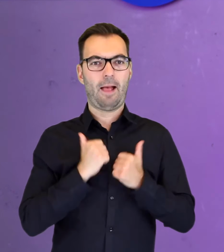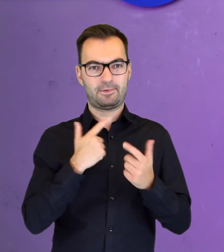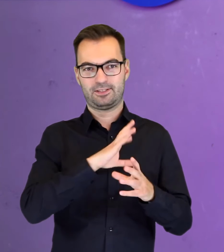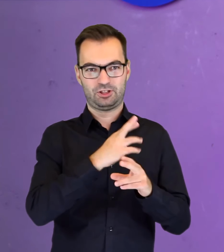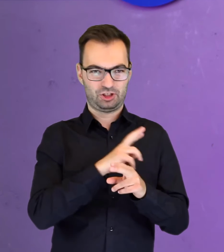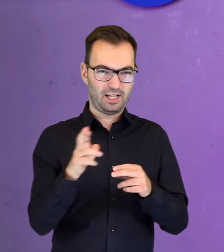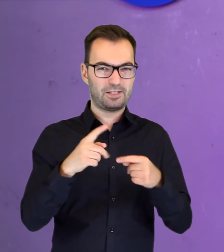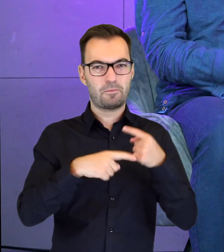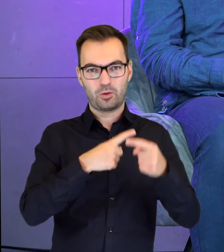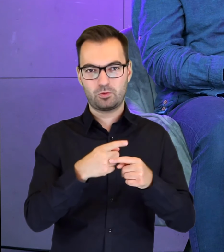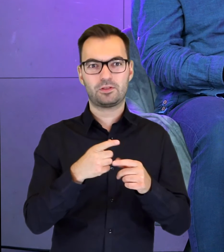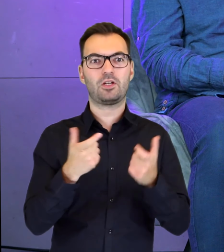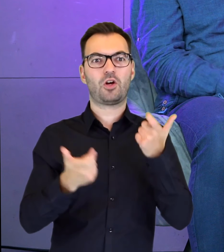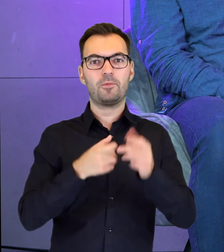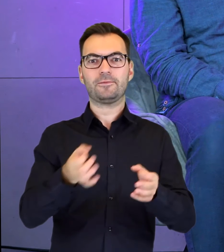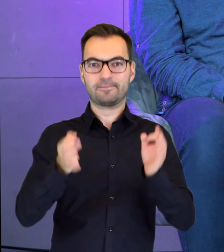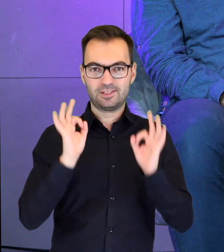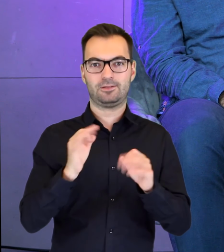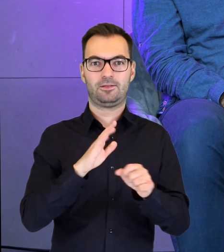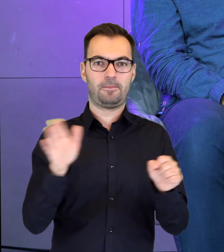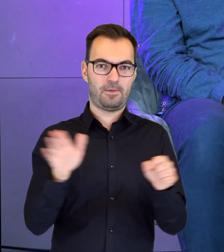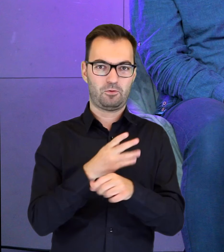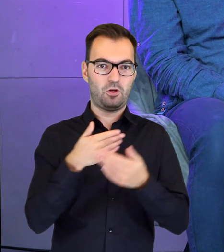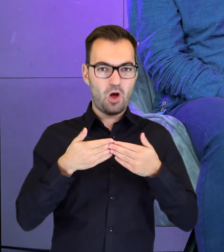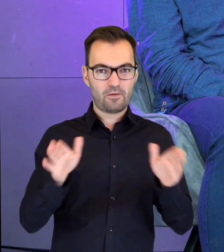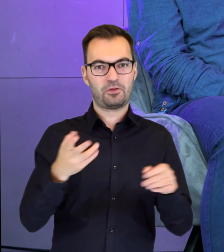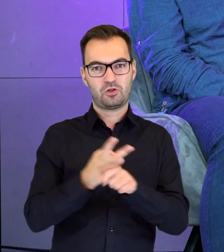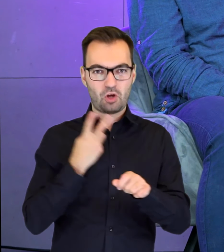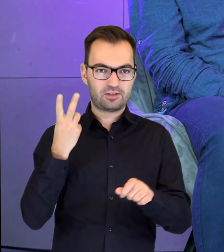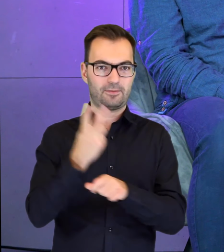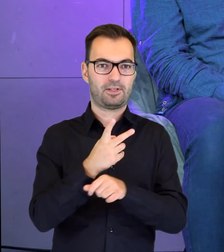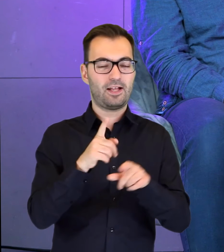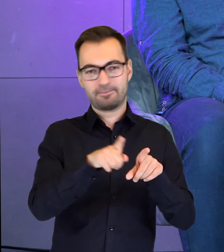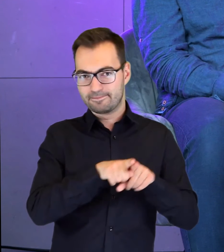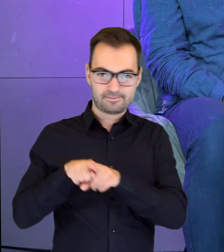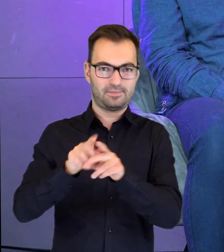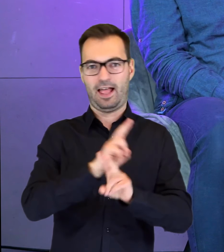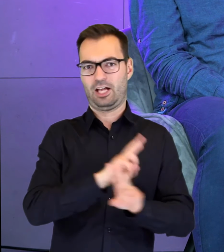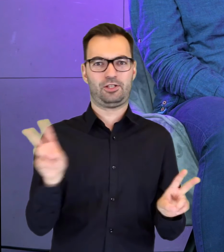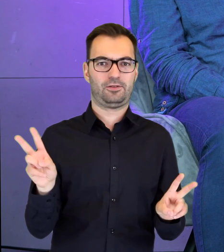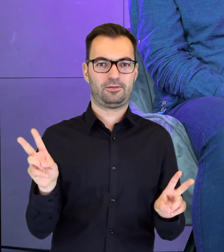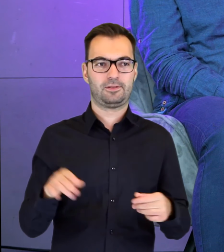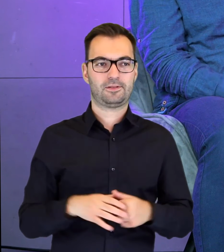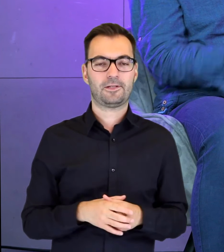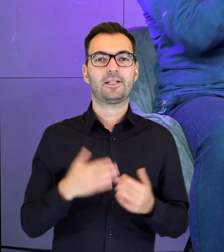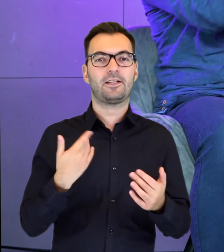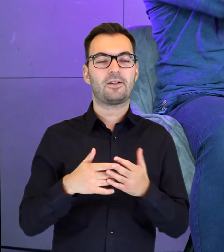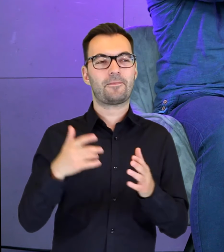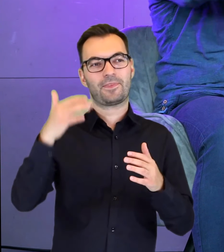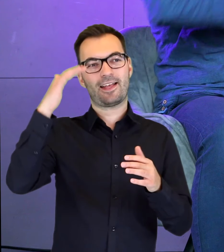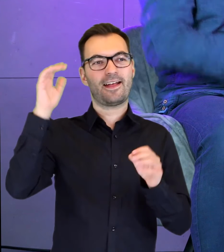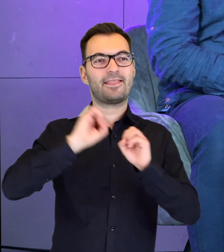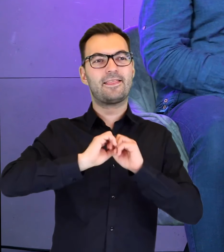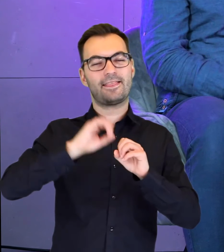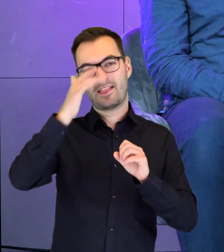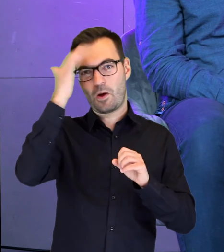osób i zobaczyć co możemy zrobić żeby te produkty i oczywiście tworzyć dostępna uniwersalne dla wszystkich więc